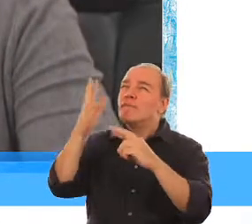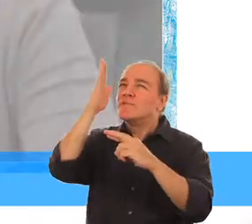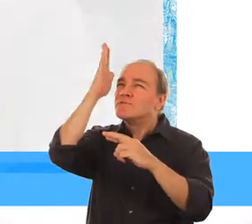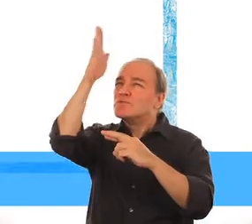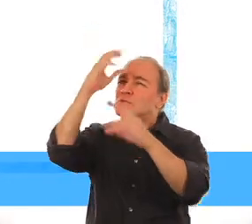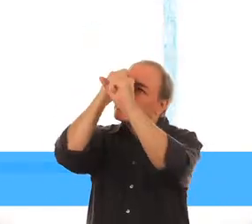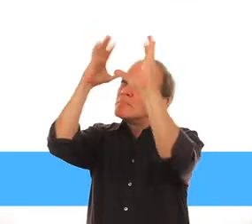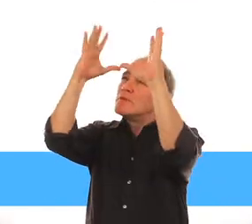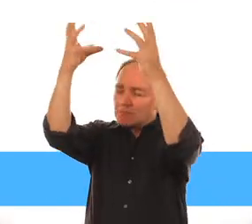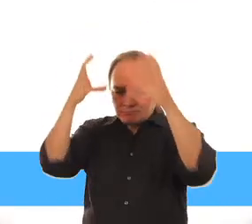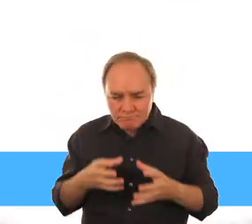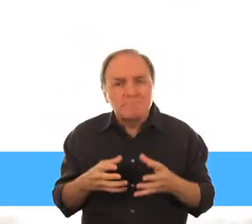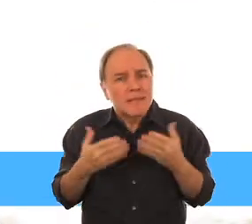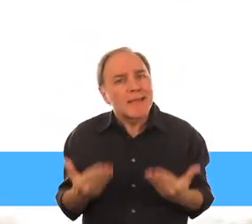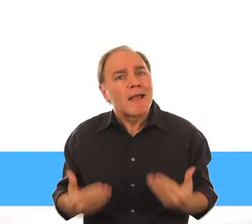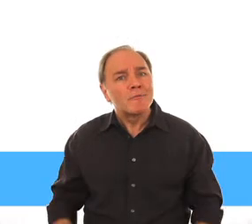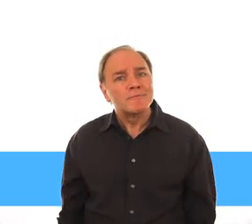réalité.